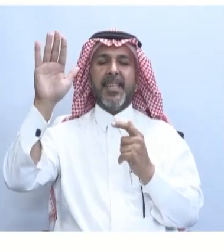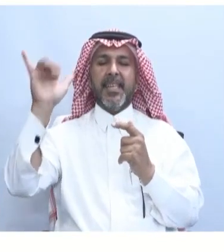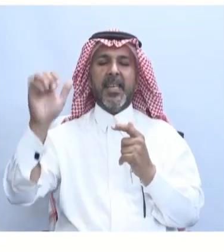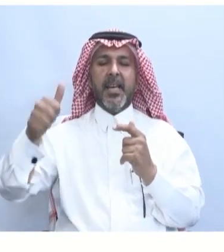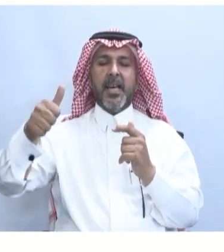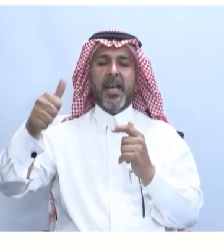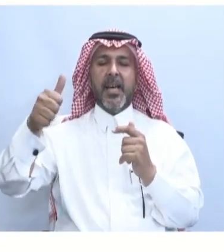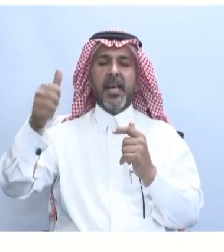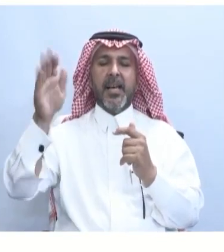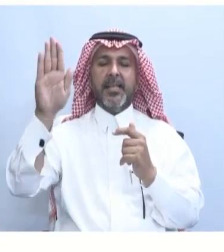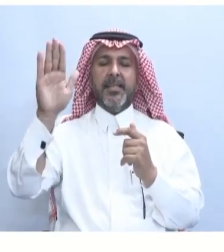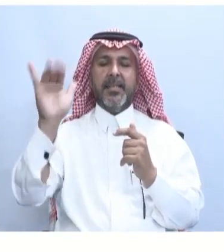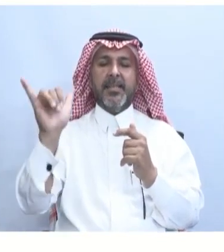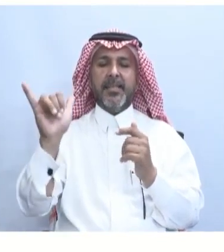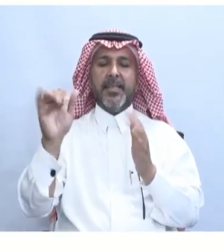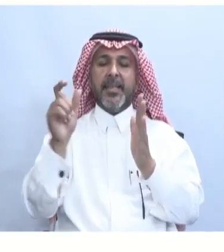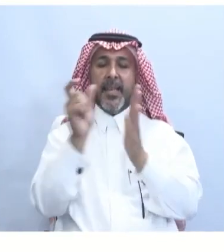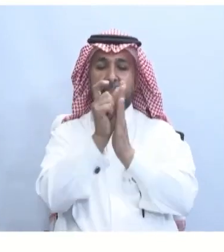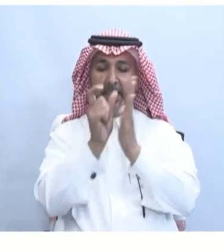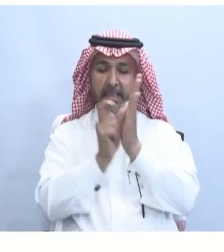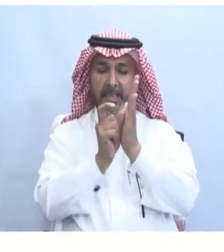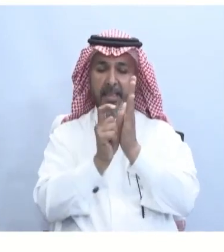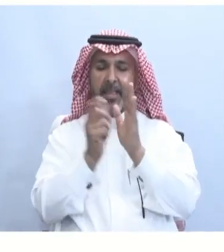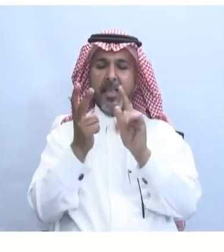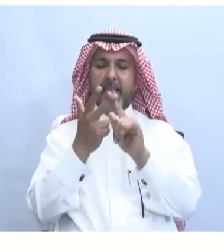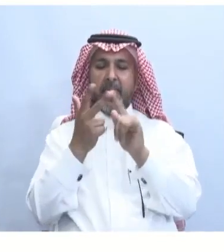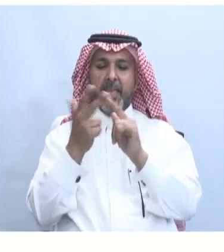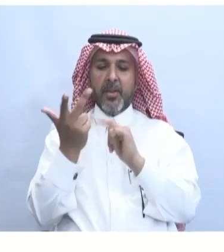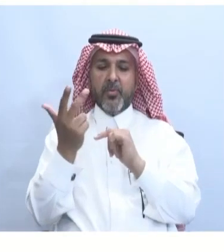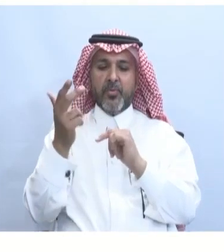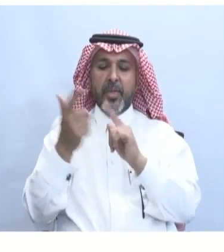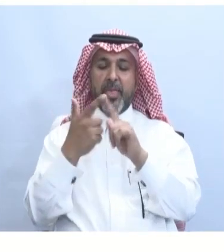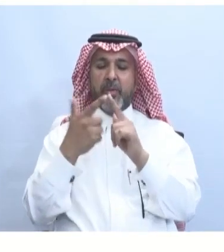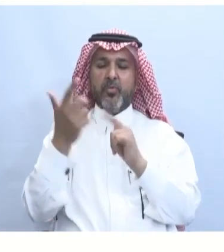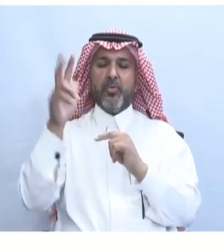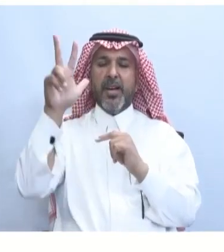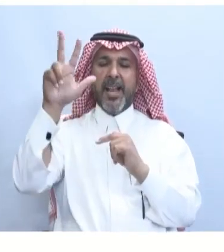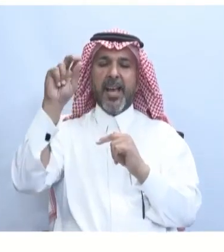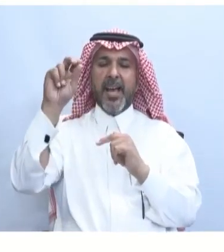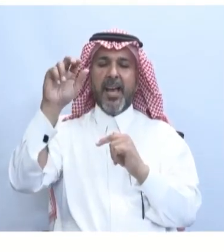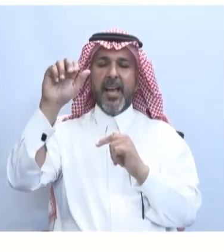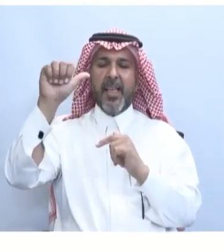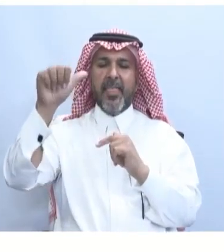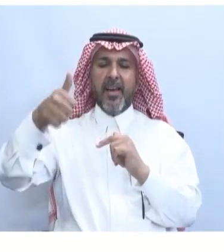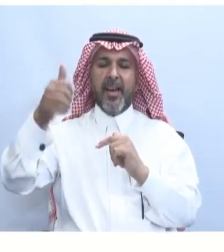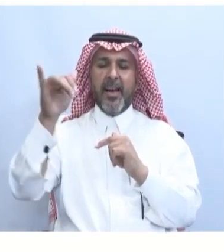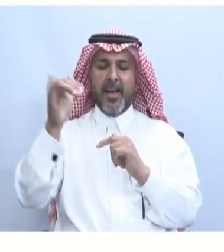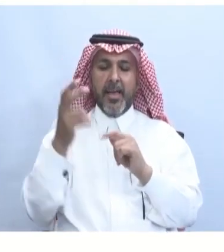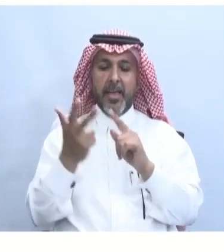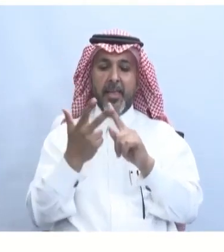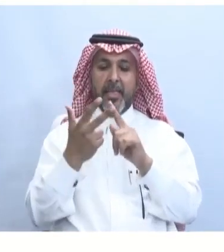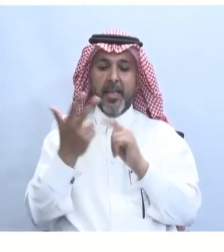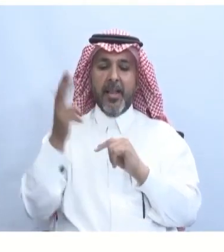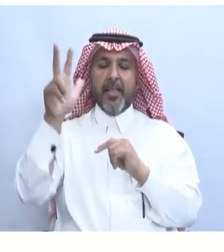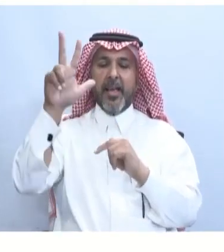الاداري وايضا احسنتم النظام المالي نذكر مثالا على كل من هذه